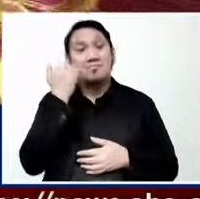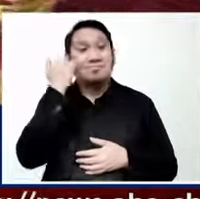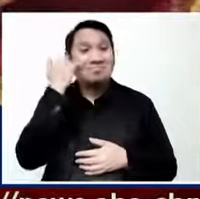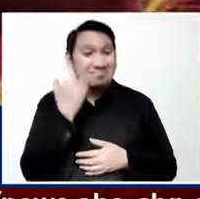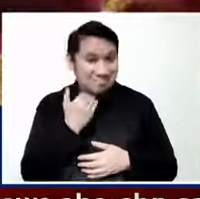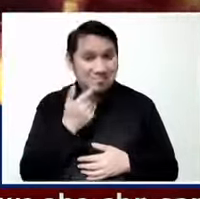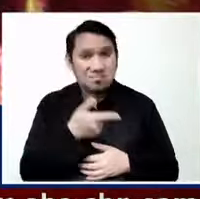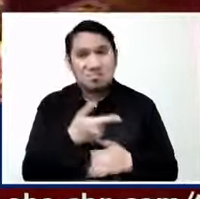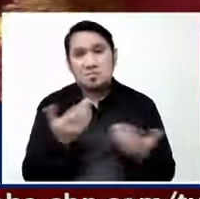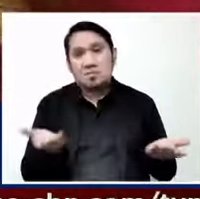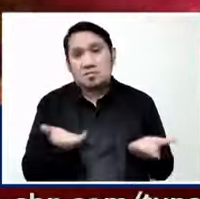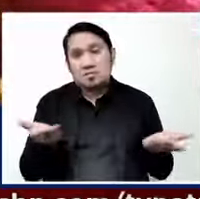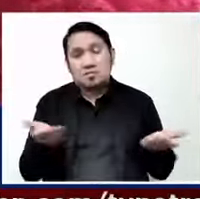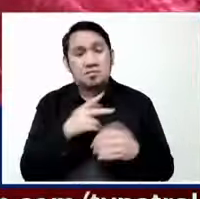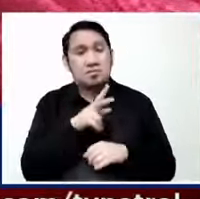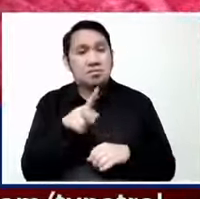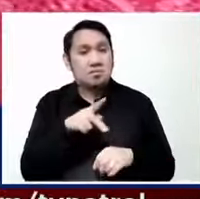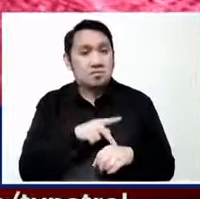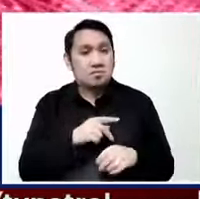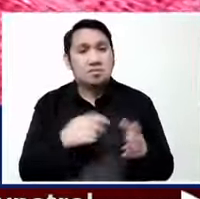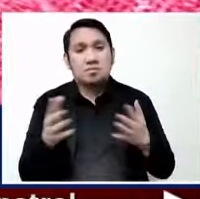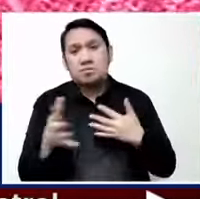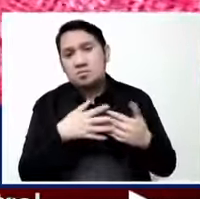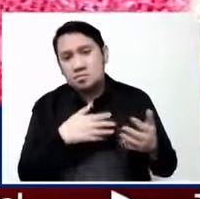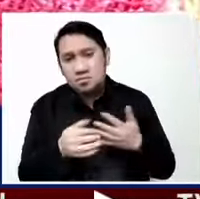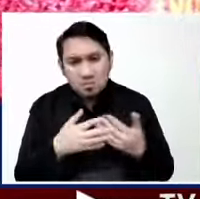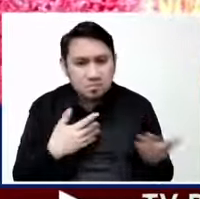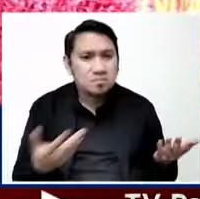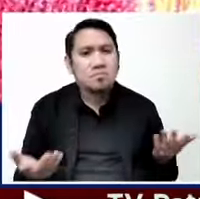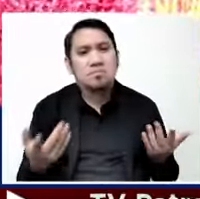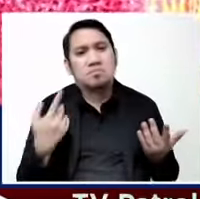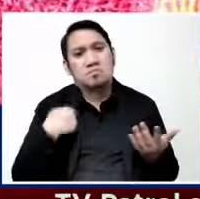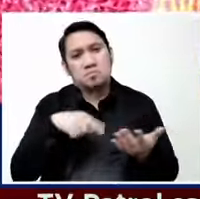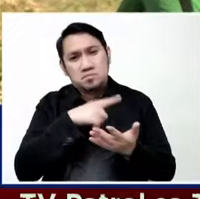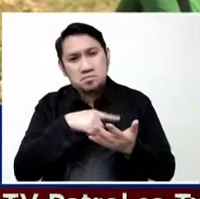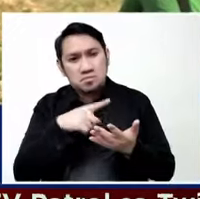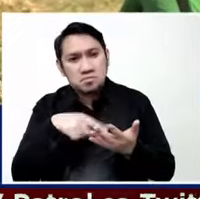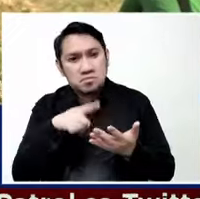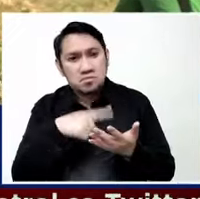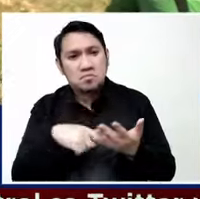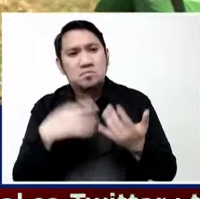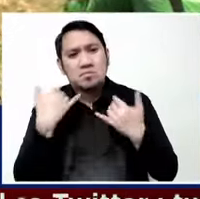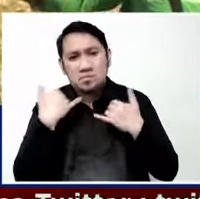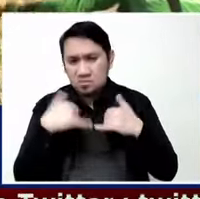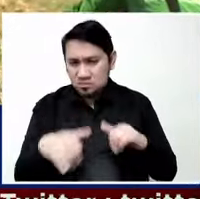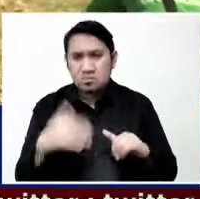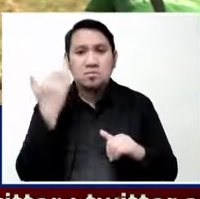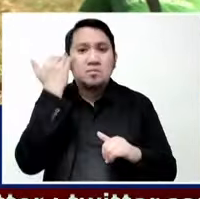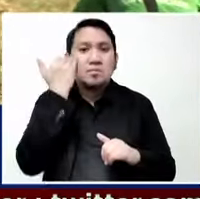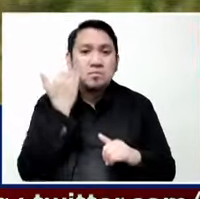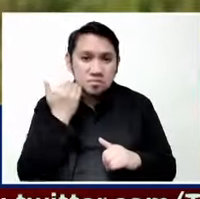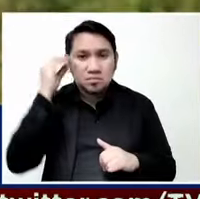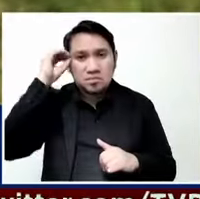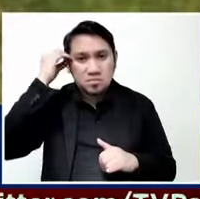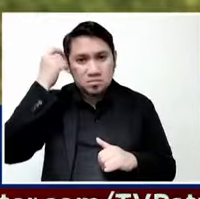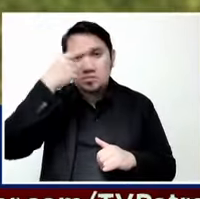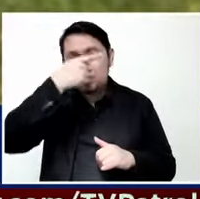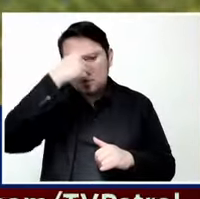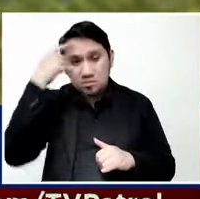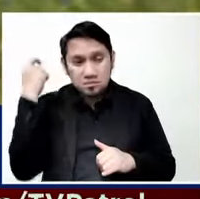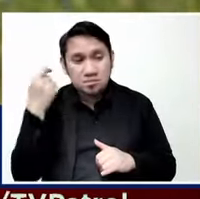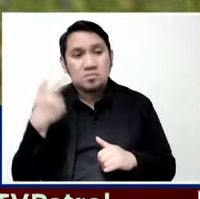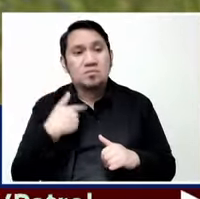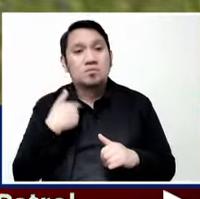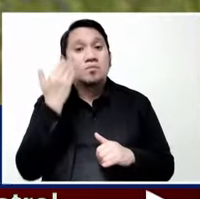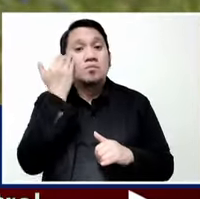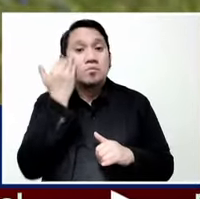supply ng bansa. Kahit anong ikot ang gawin natin, kulang ang ating sibuyas dahil kulang ang ating tinatamnan na